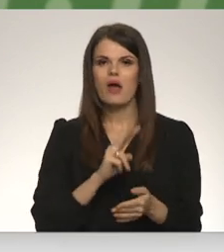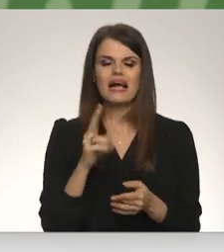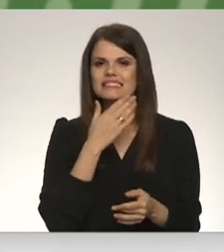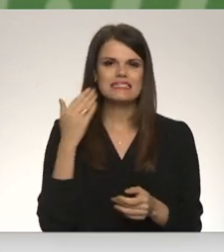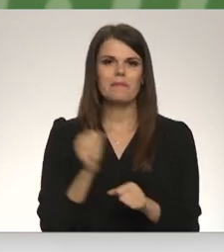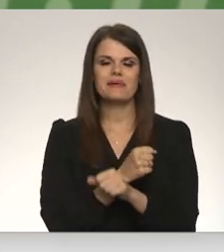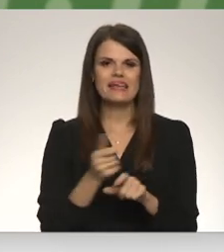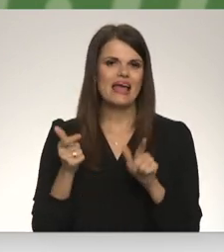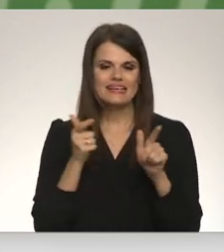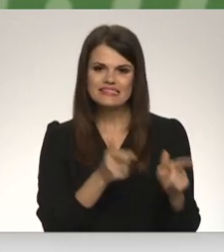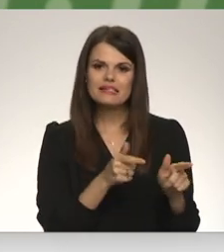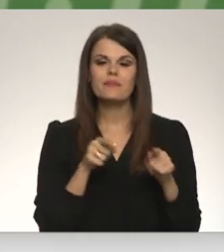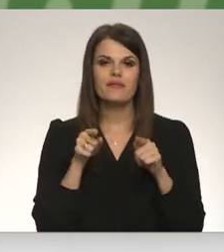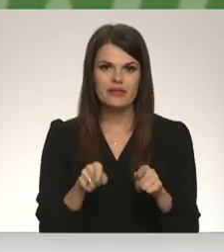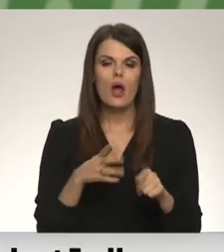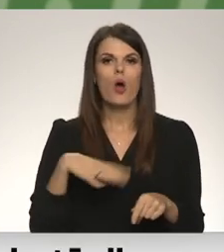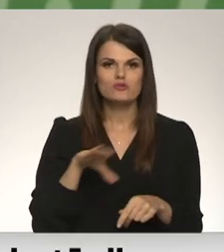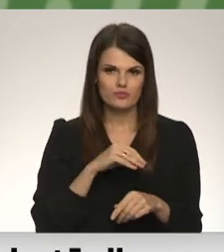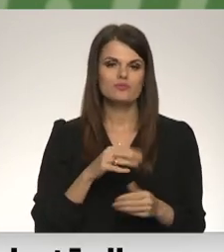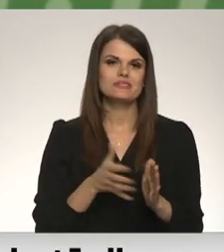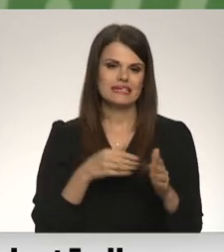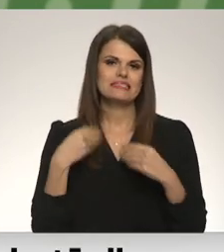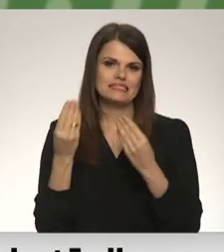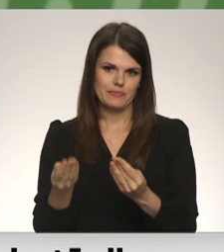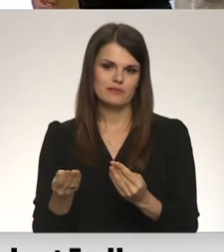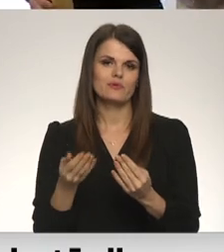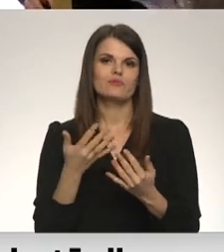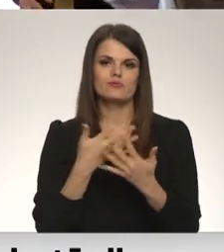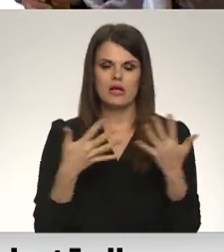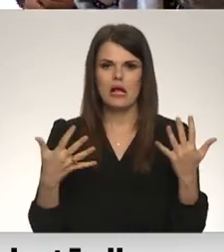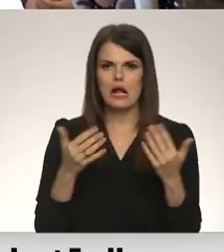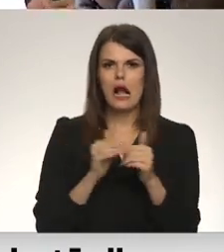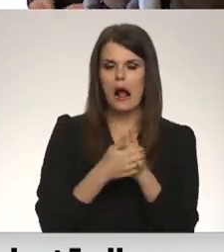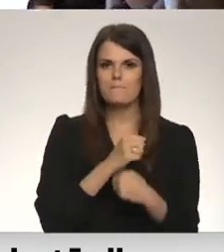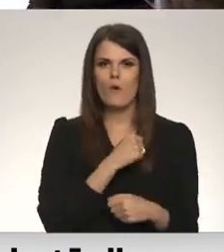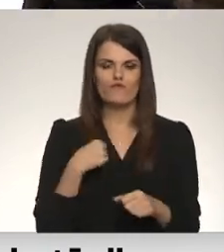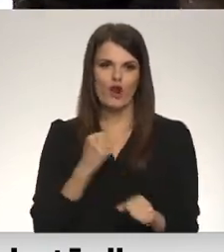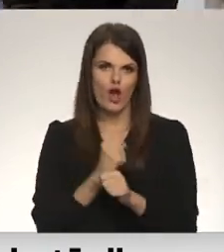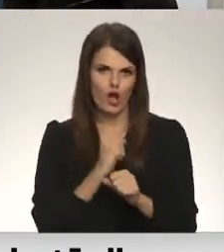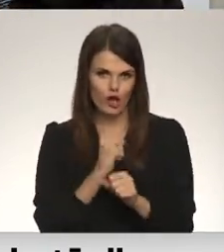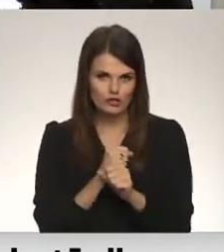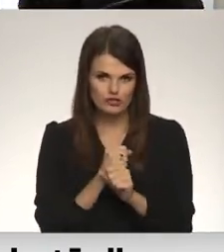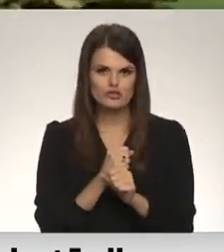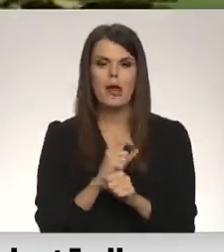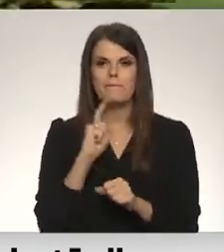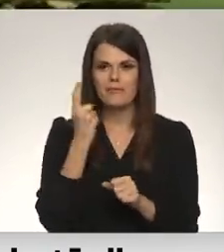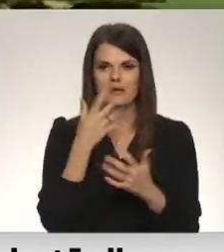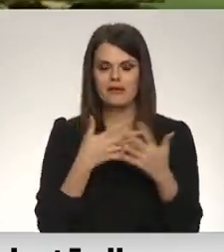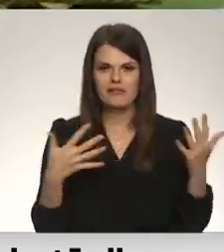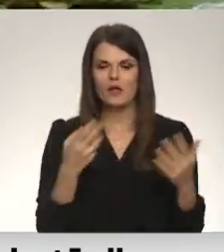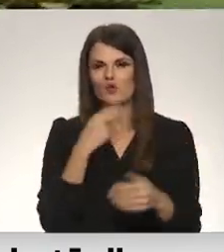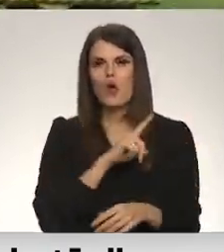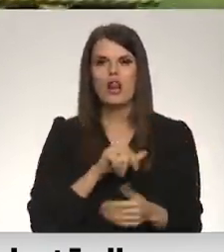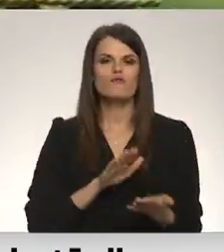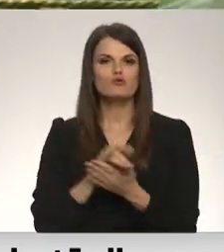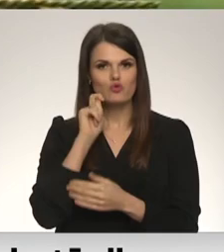iznīcināti, tie mums, to mēs izmantosim tajā kamuflāžai. Pirmie maskēšanās tīkli no Latvijas uz Ukrainu jau